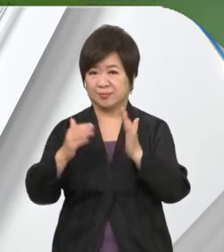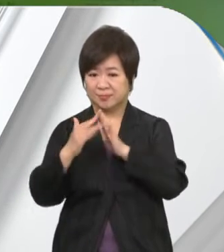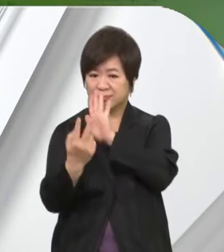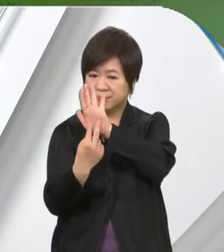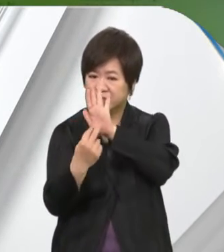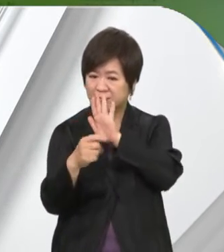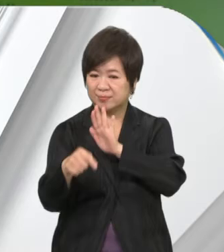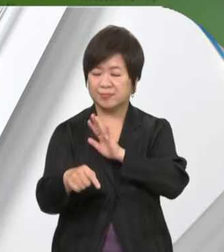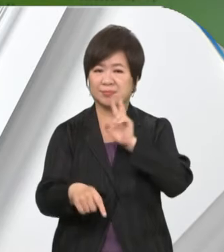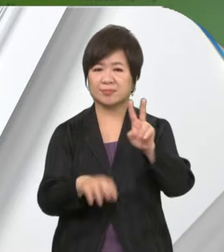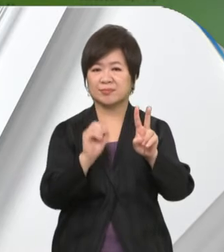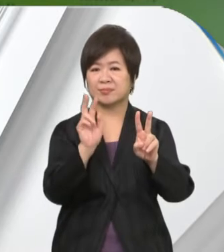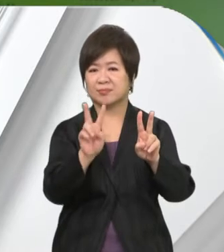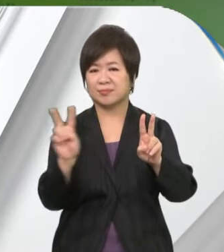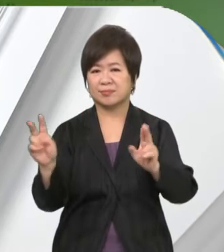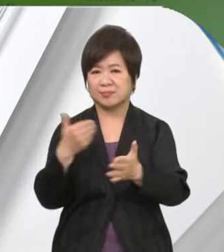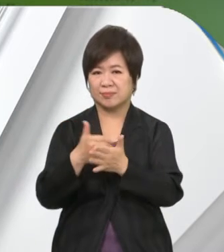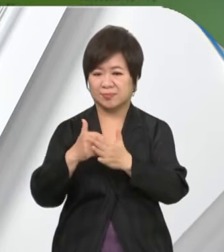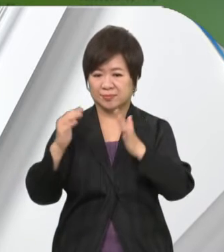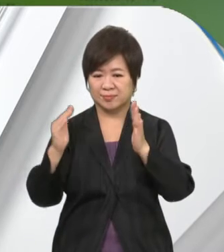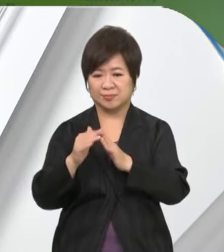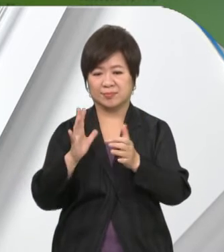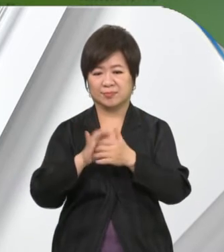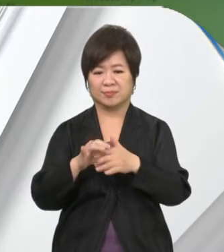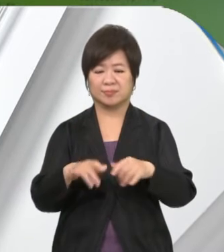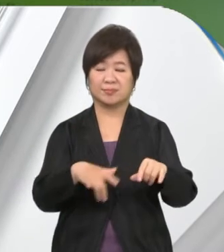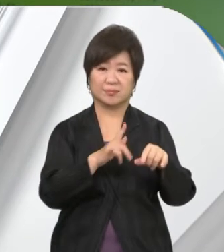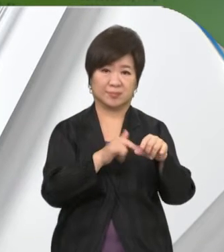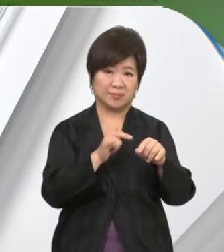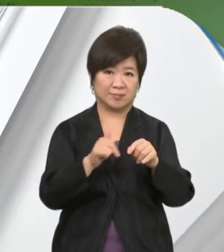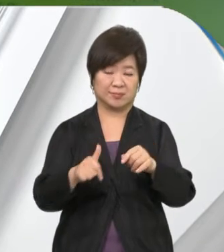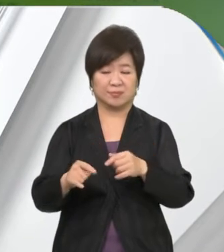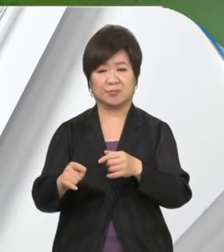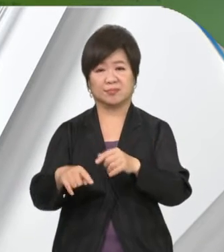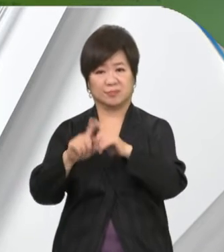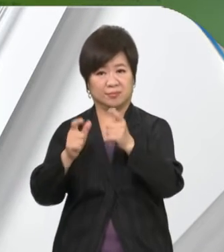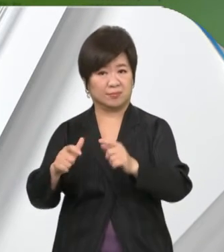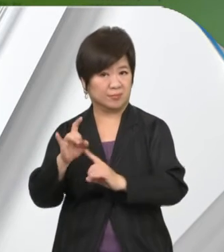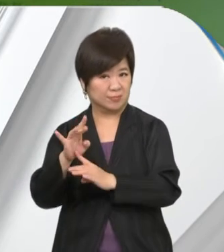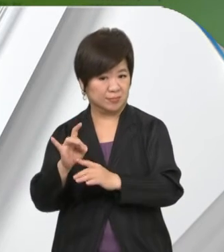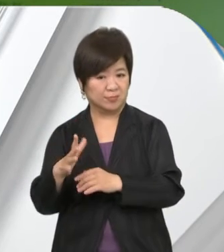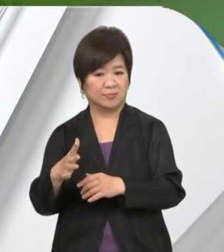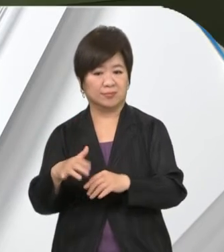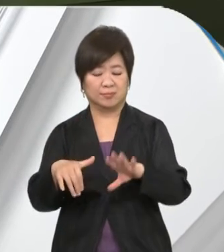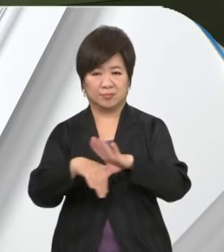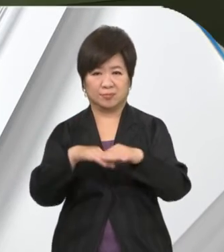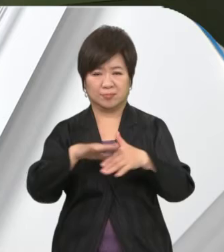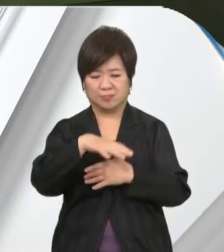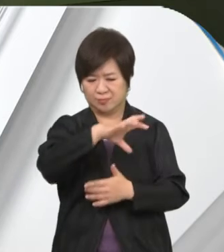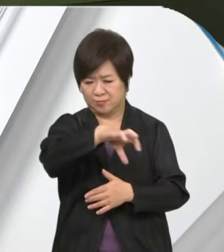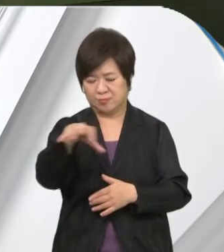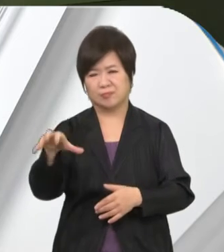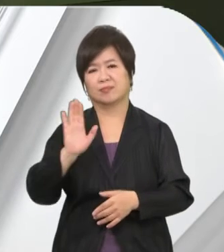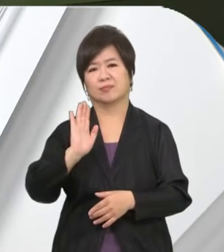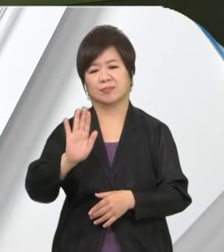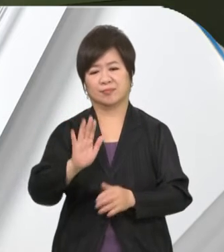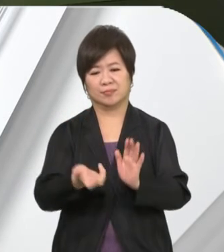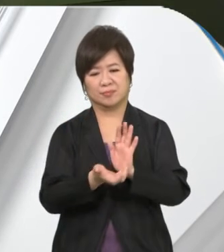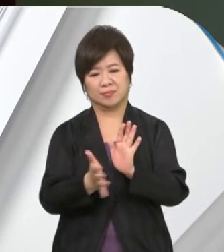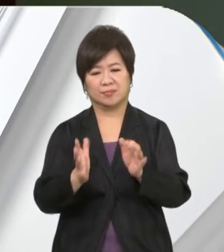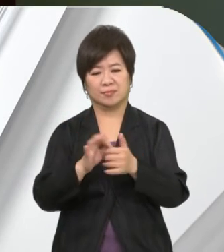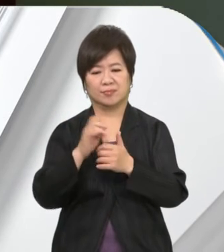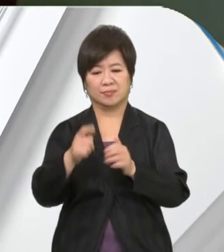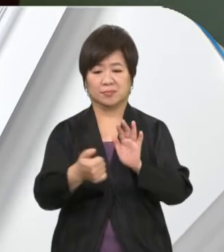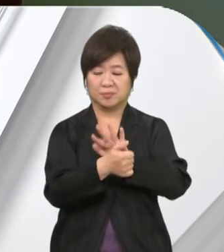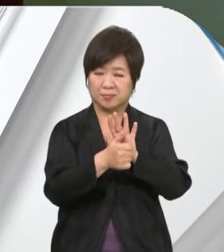儿童艺术节，除了特点还几多种类，陆续得到业界行政区同文化馆，盼表演、展览、实习同